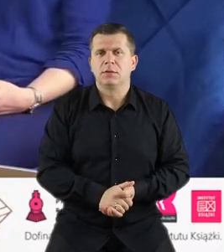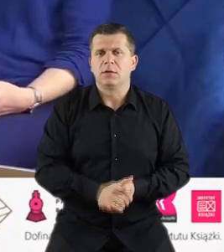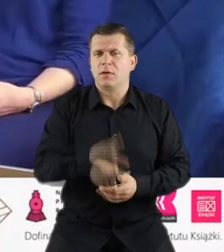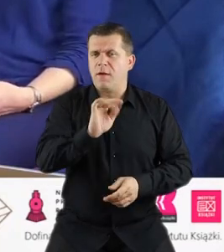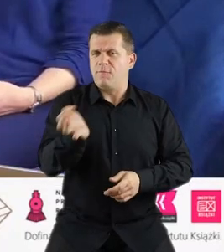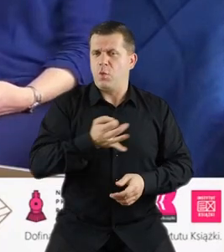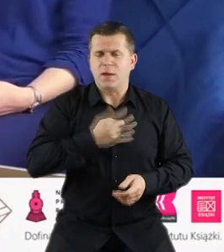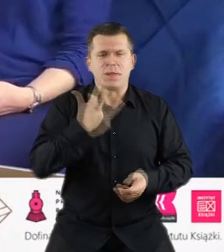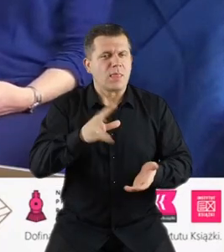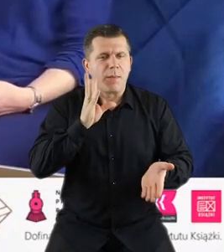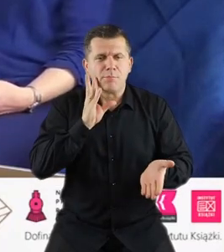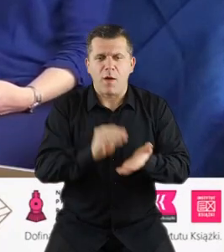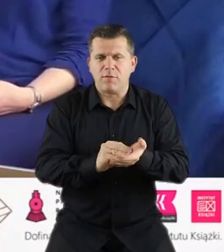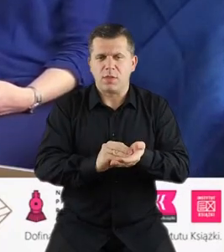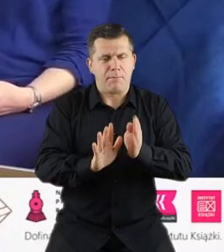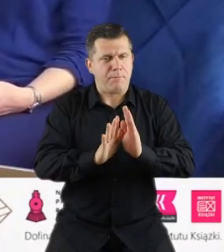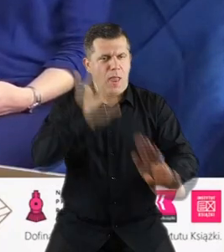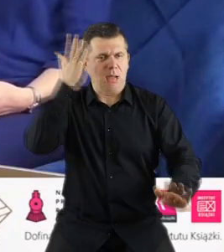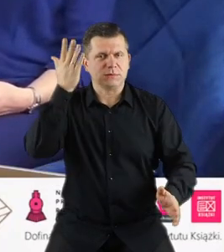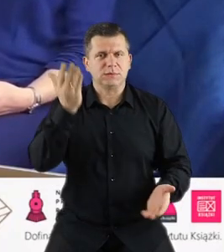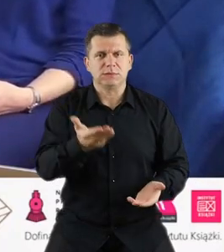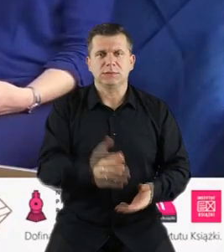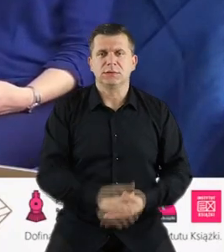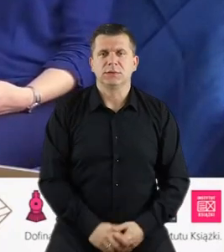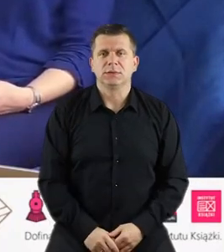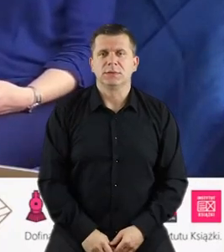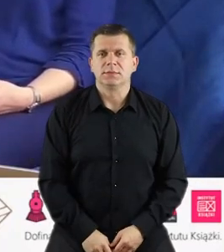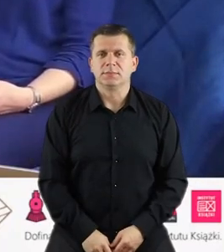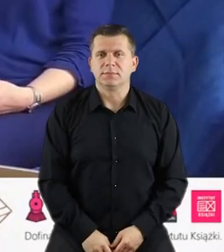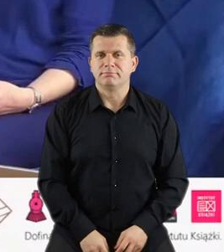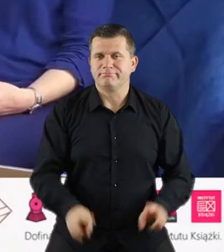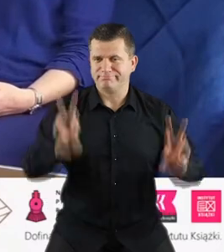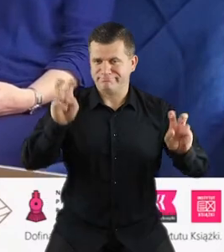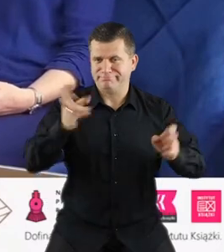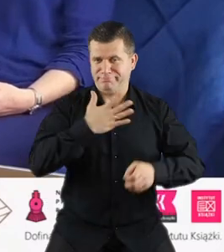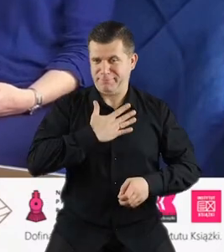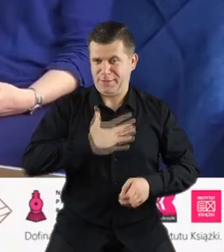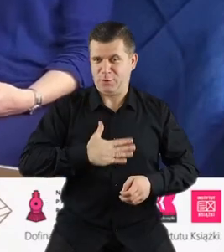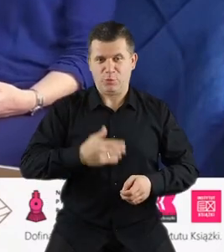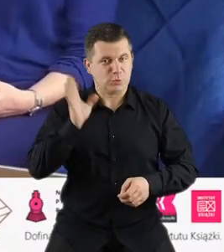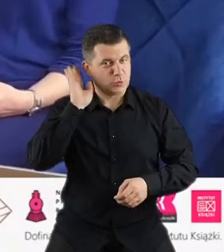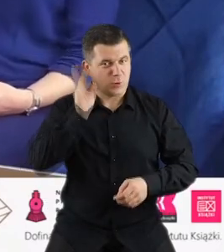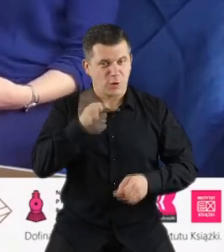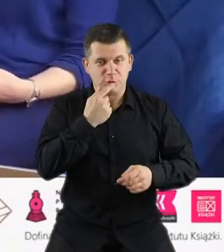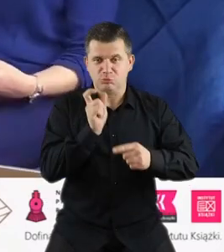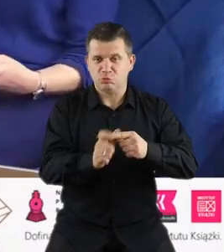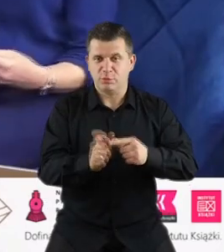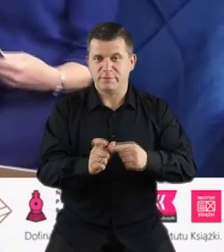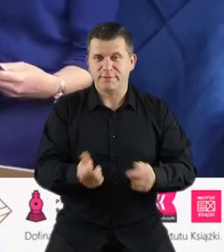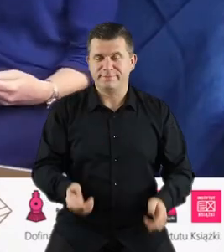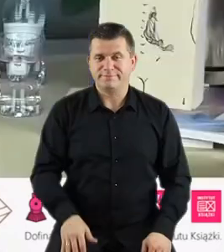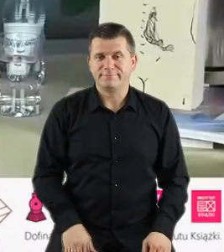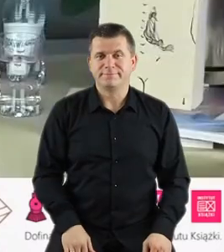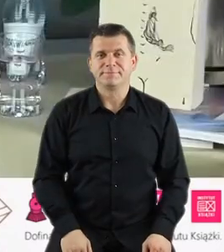się we własnym niepowtarzalnym blasku. Zapewne miło się słucha tych słów. No.